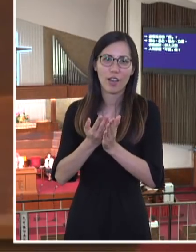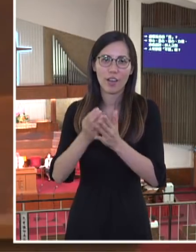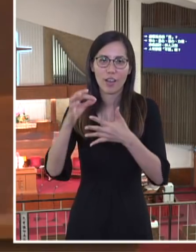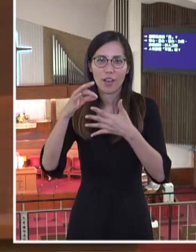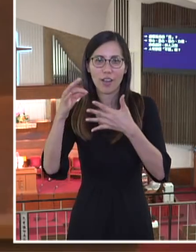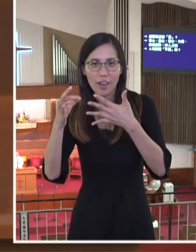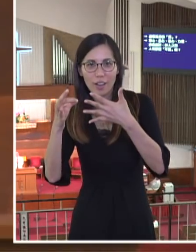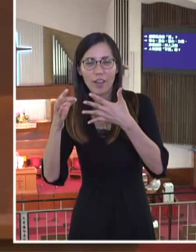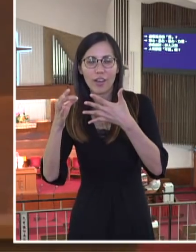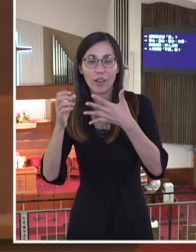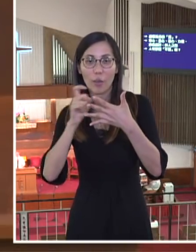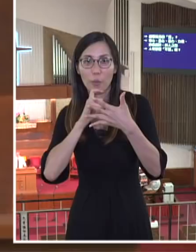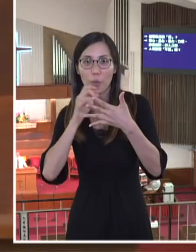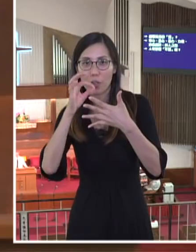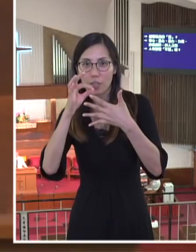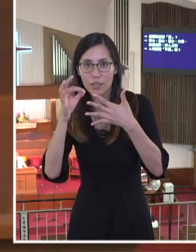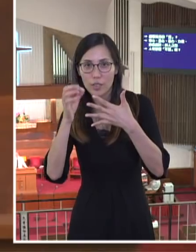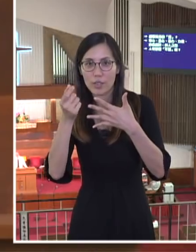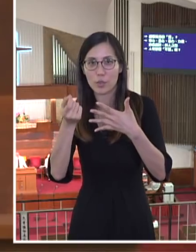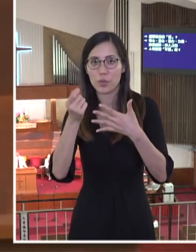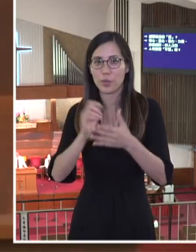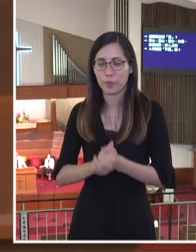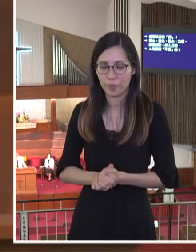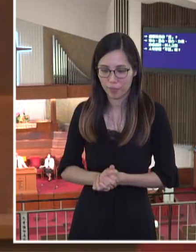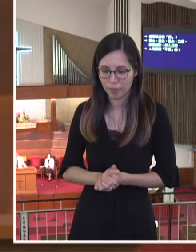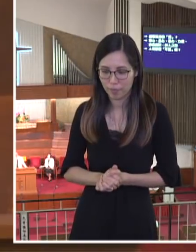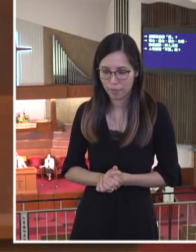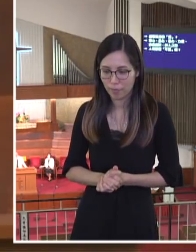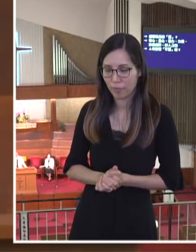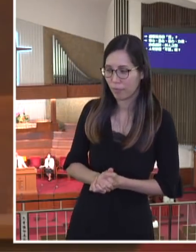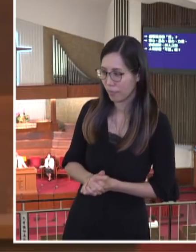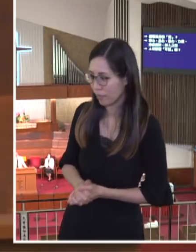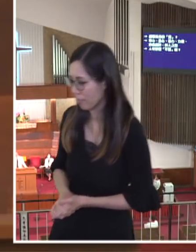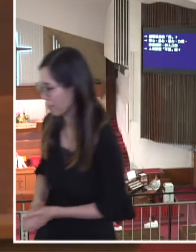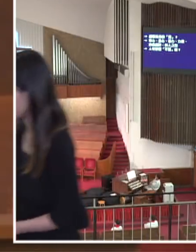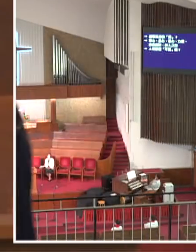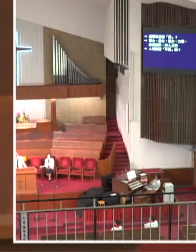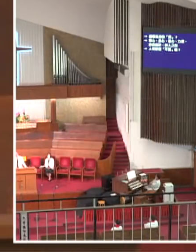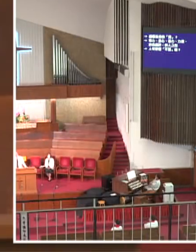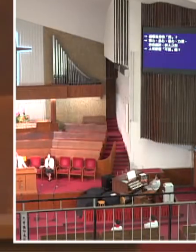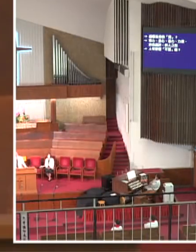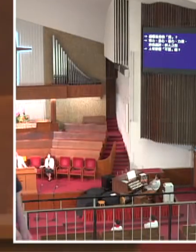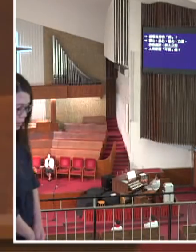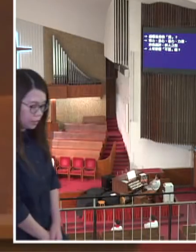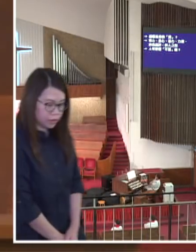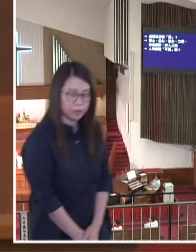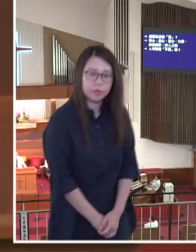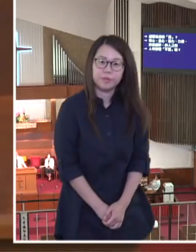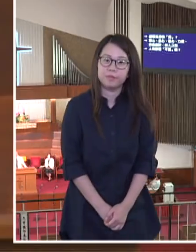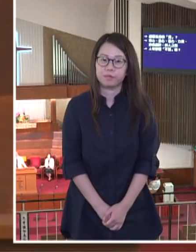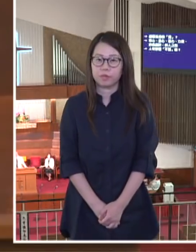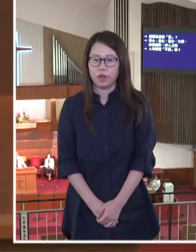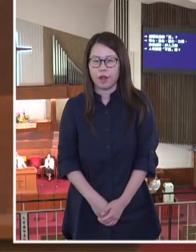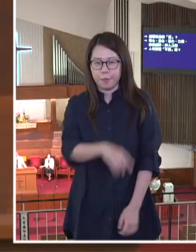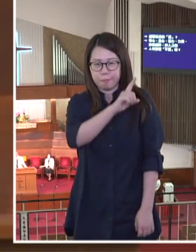是殘得很多。但这个正正就是有时就是我们年纪大呢，即是一些老人家有时都会有些老人家